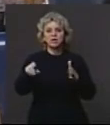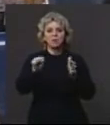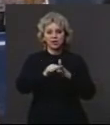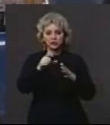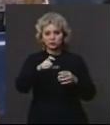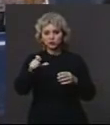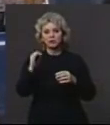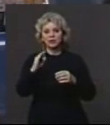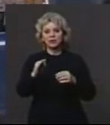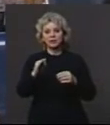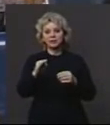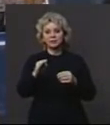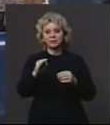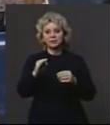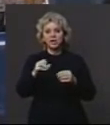погибших, и